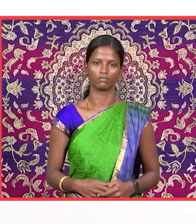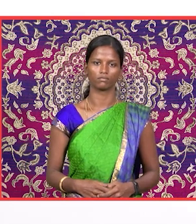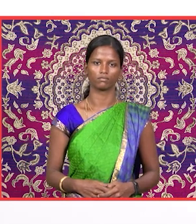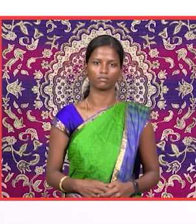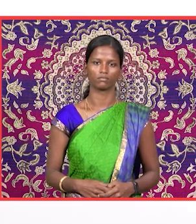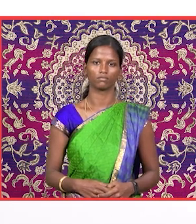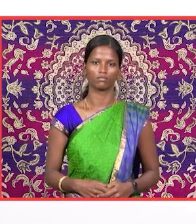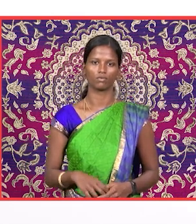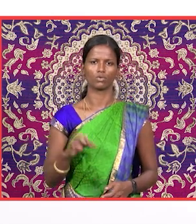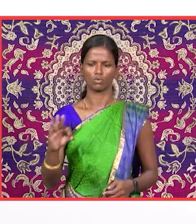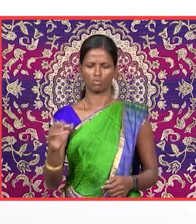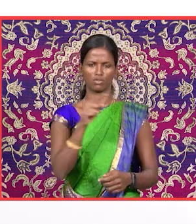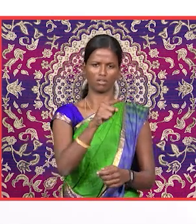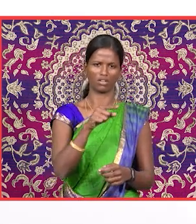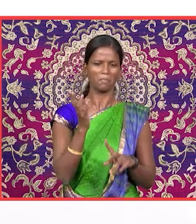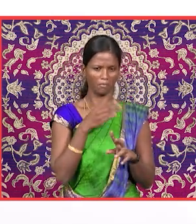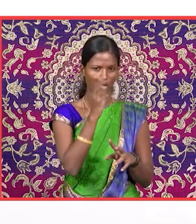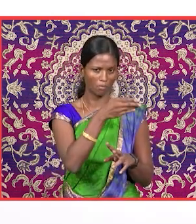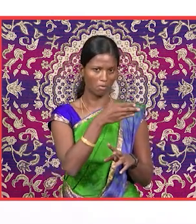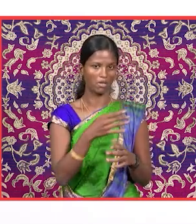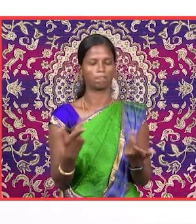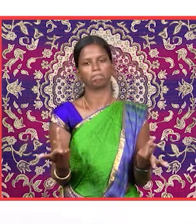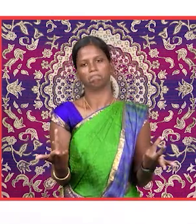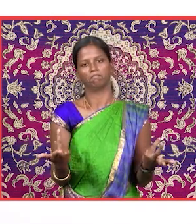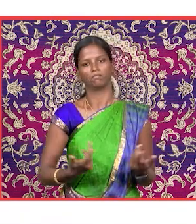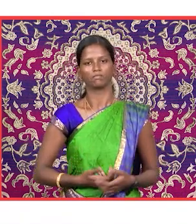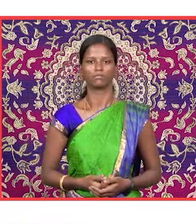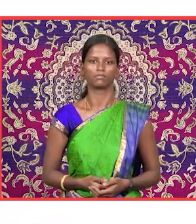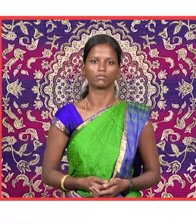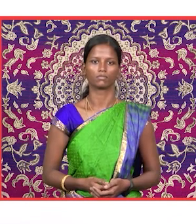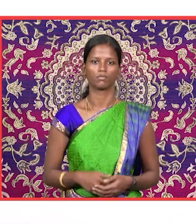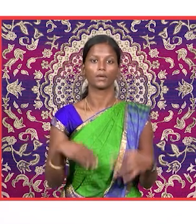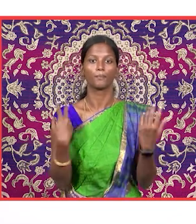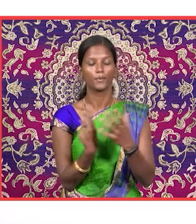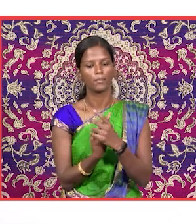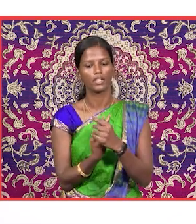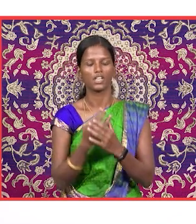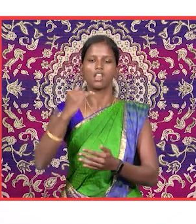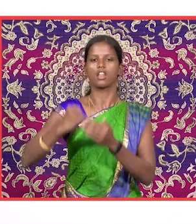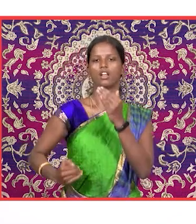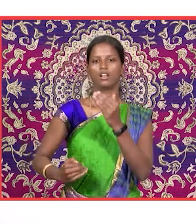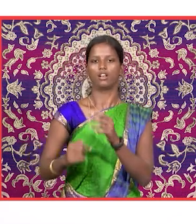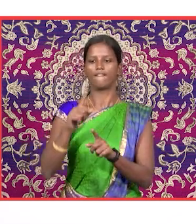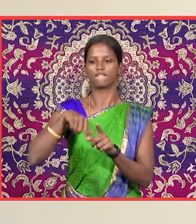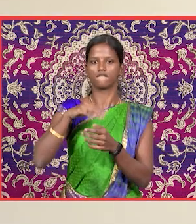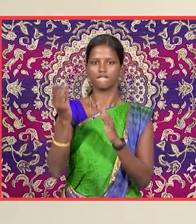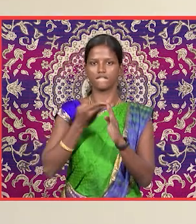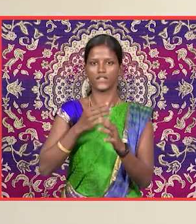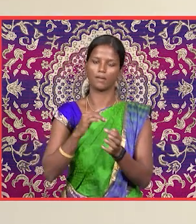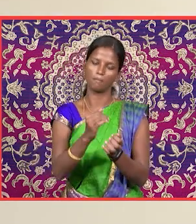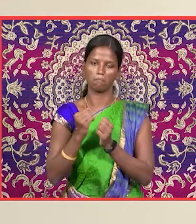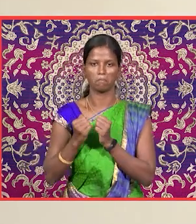ஸோ 3 வந்து ஒற்றைப்படை எண், 1000 இரட்டைப்படை எண், நம்ம கேன்சல் பண்ண முடியாது. ஸோ பெருக்கி அப்புறமா வகுத்துக்கலாம். 1000 கூட 4 பெருக்கும்